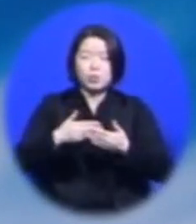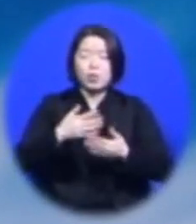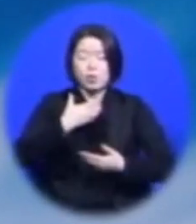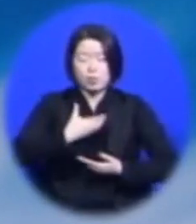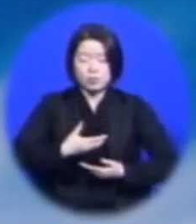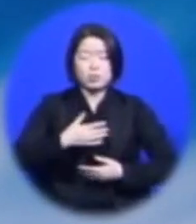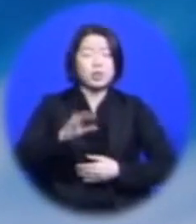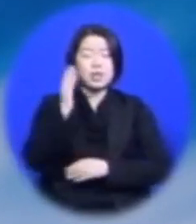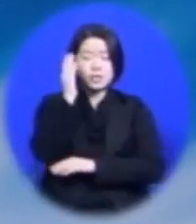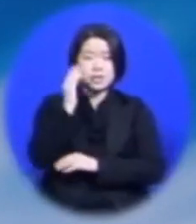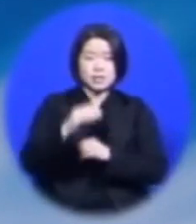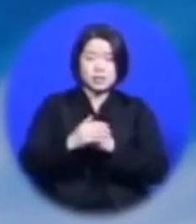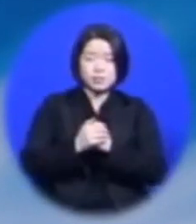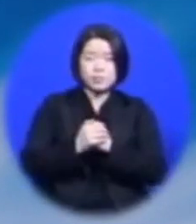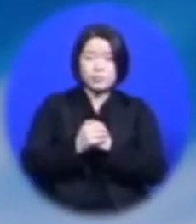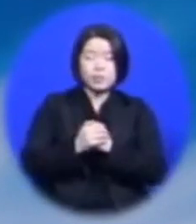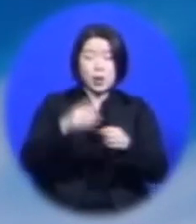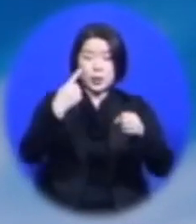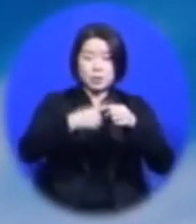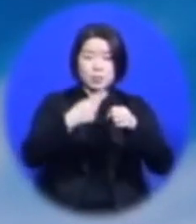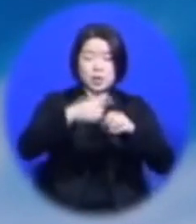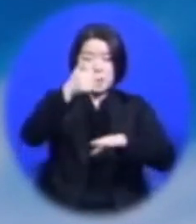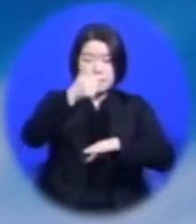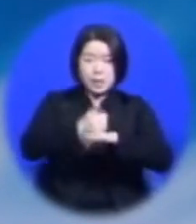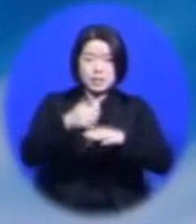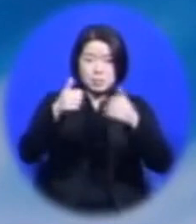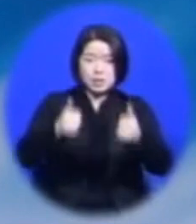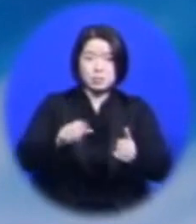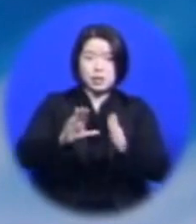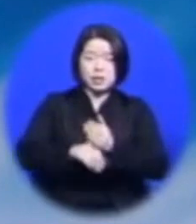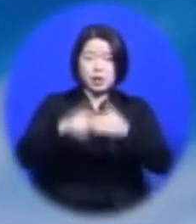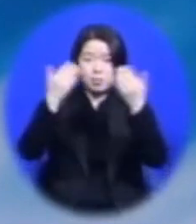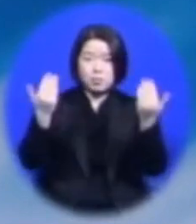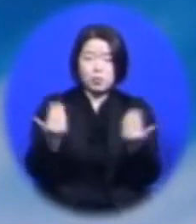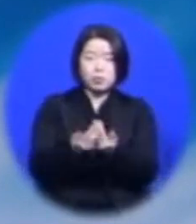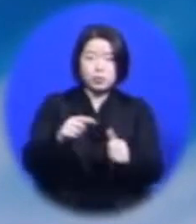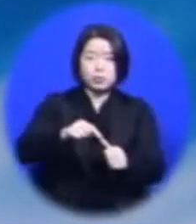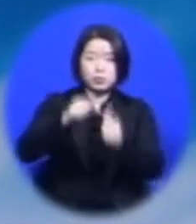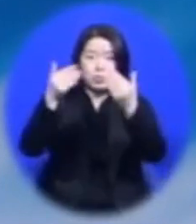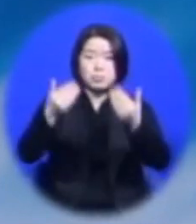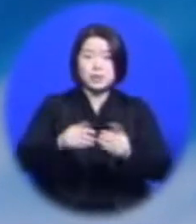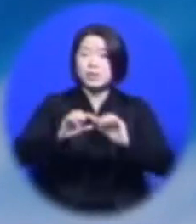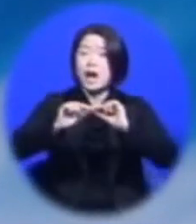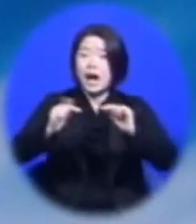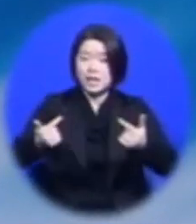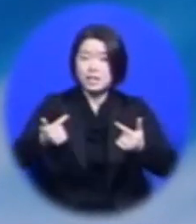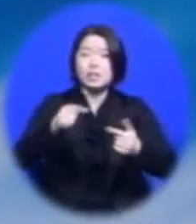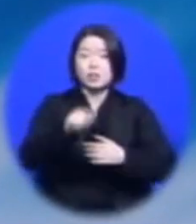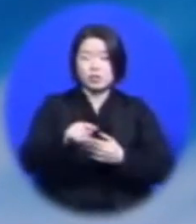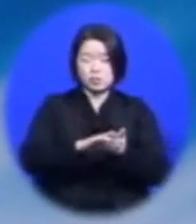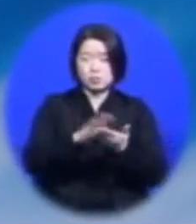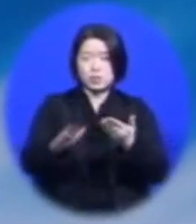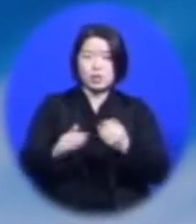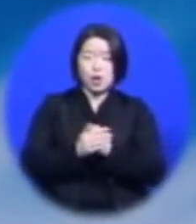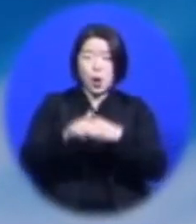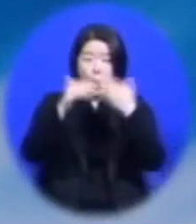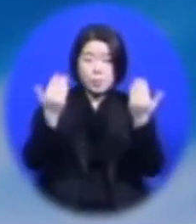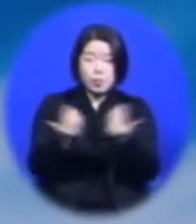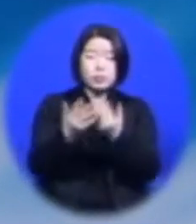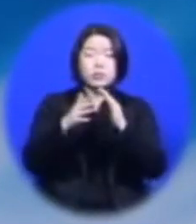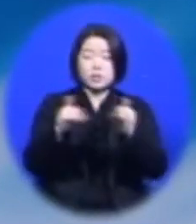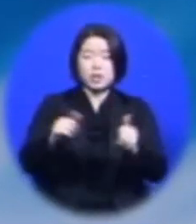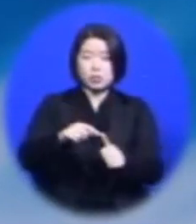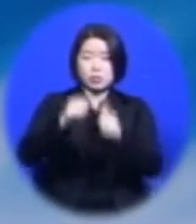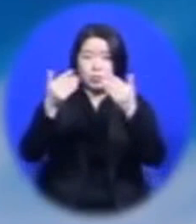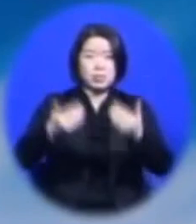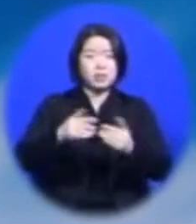첫 번째는 마지막 심판 때 모두 다 구원받는 거 아니라는 겁니다. 모든 사람이 다